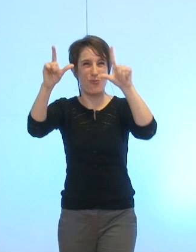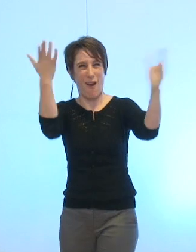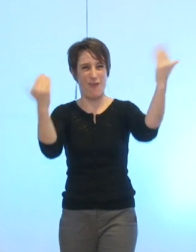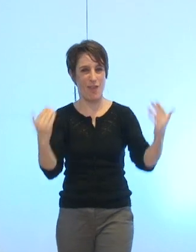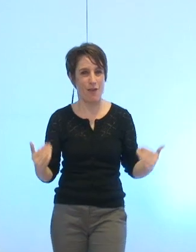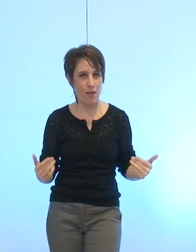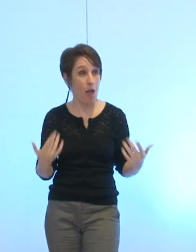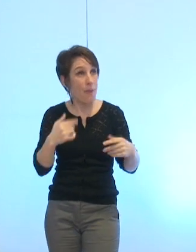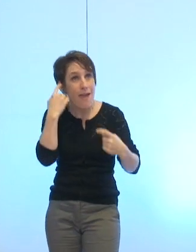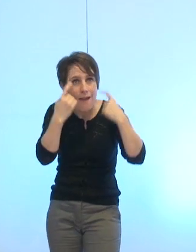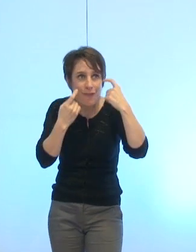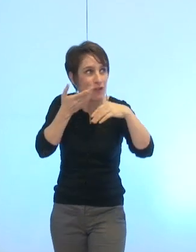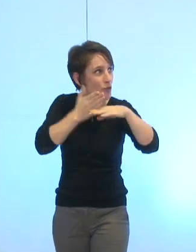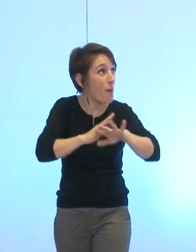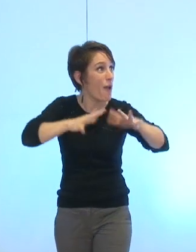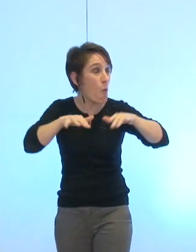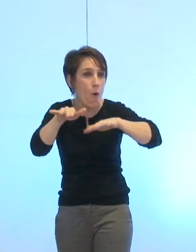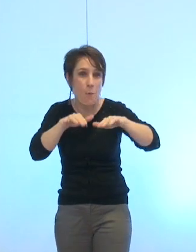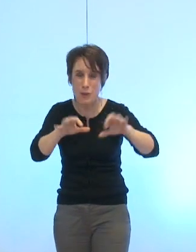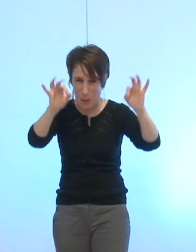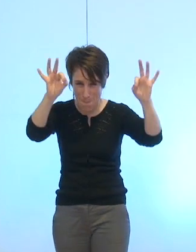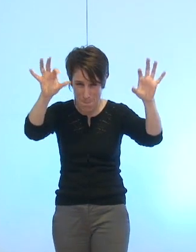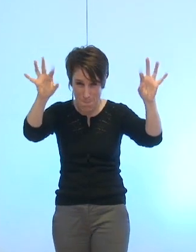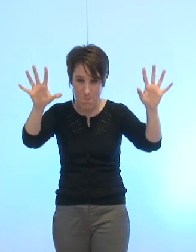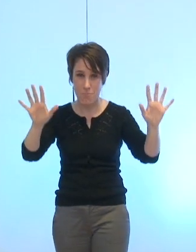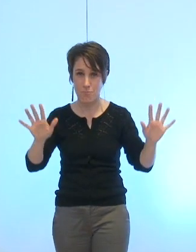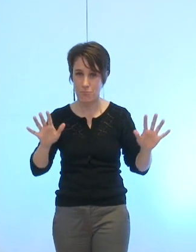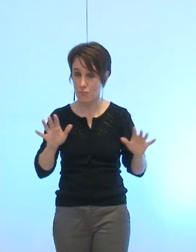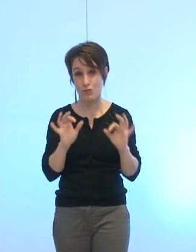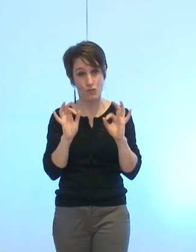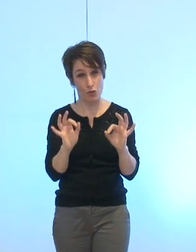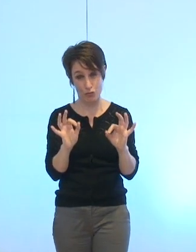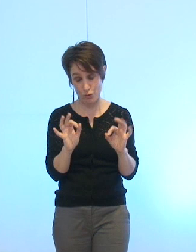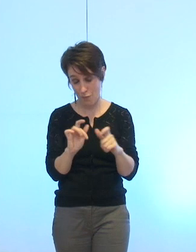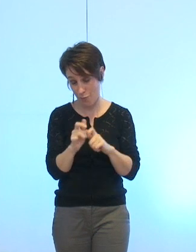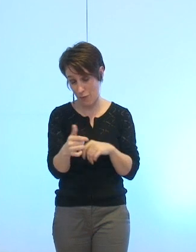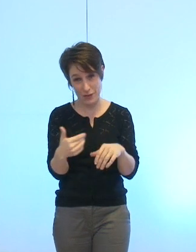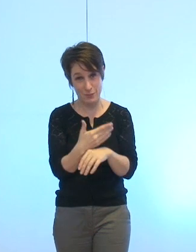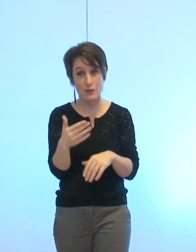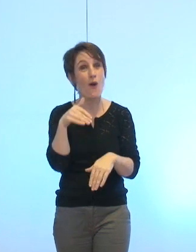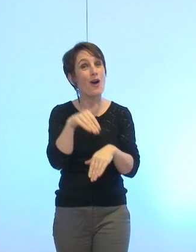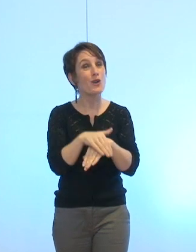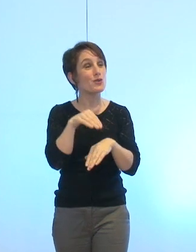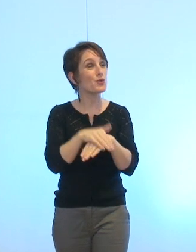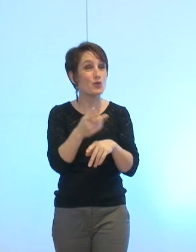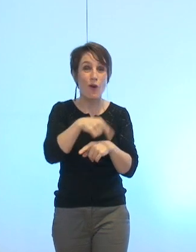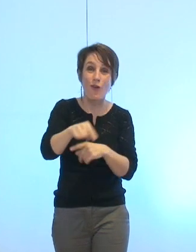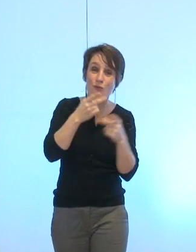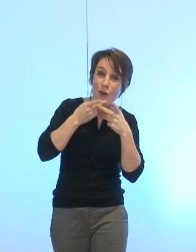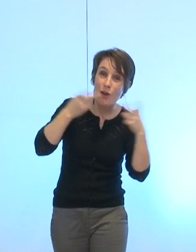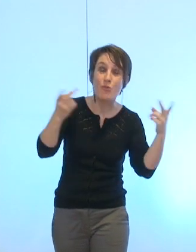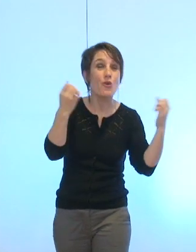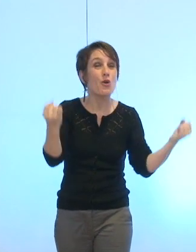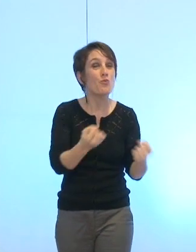mise en œuvre qui explique que ce soir paradoxalement au moment où vous annoncez la fin de la publicité sur l'espace